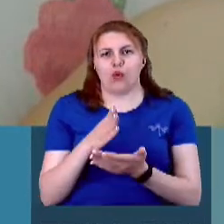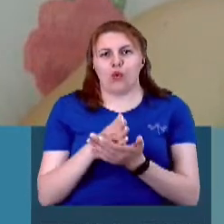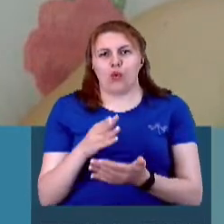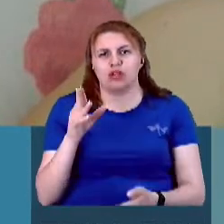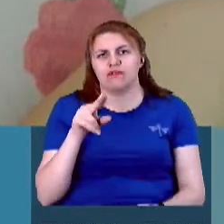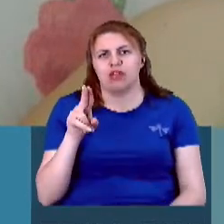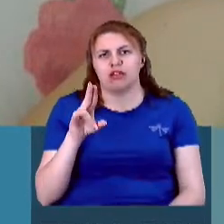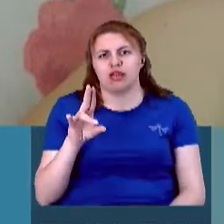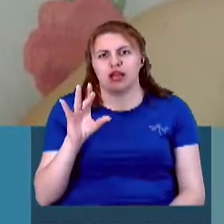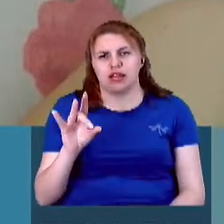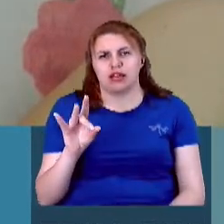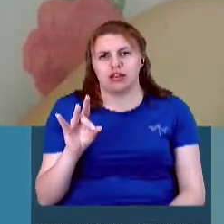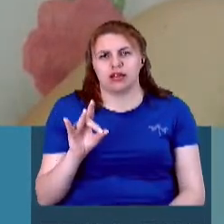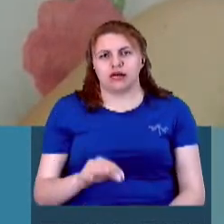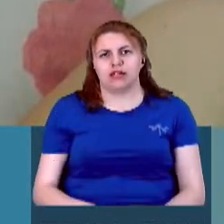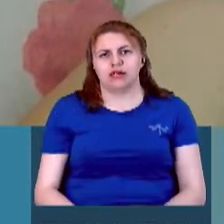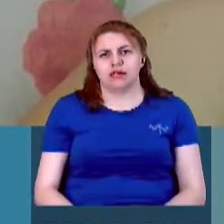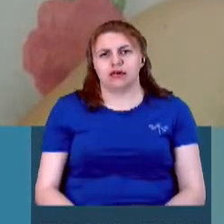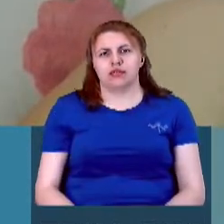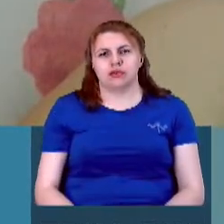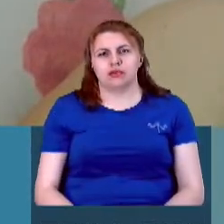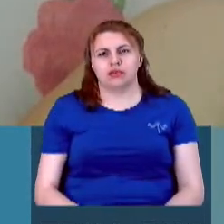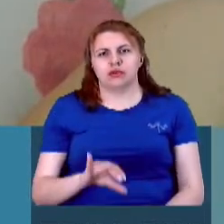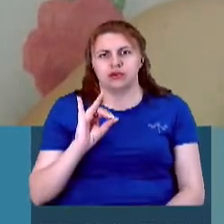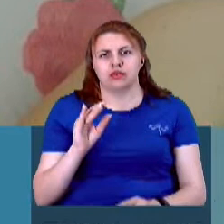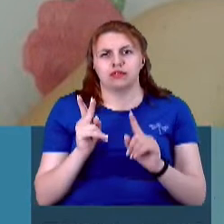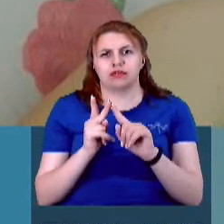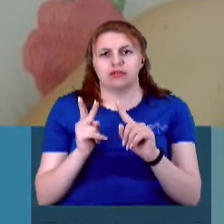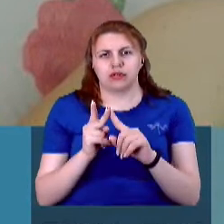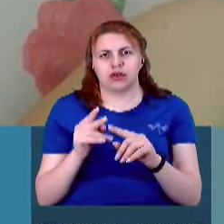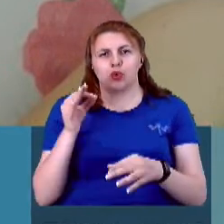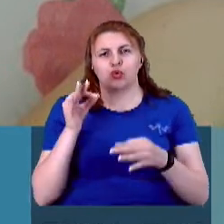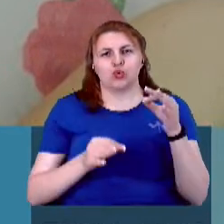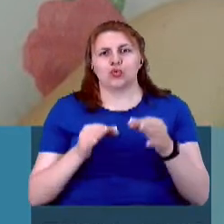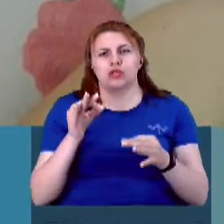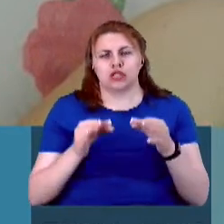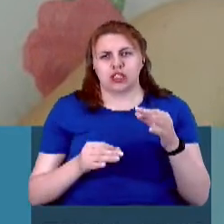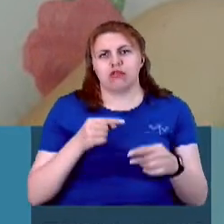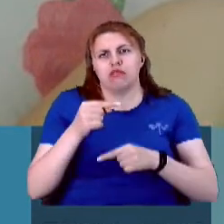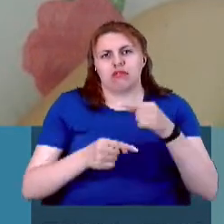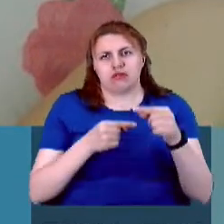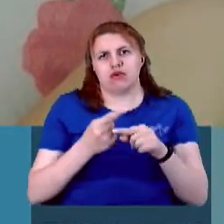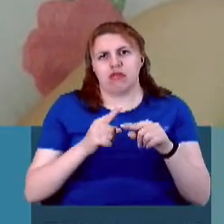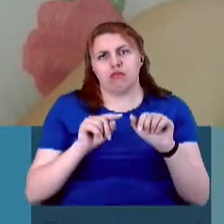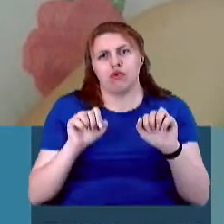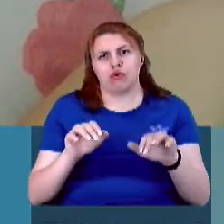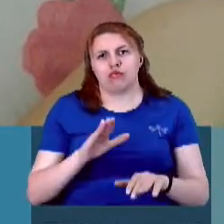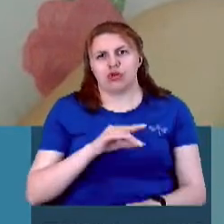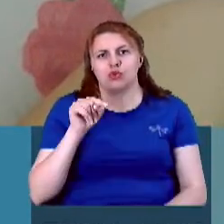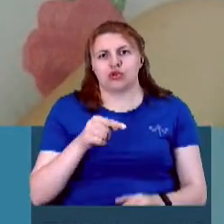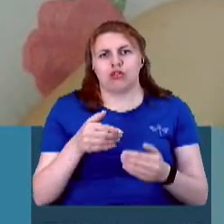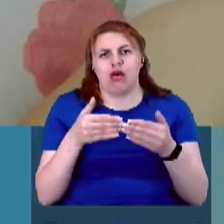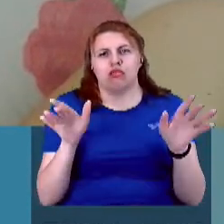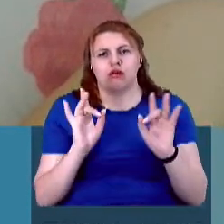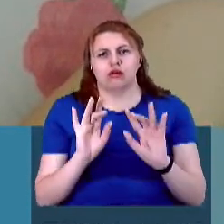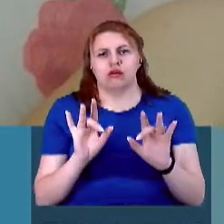ДНР. Вот. І второе, все-таки, ну, суди теж дають о себе знати. І те, що я відкрито